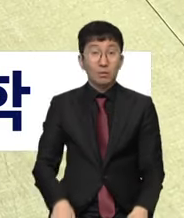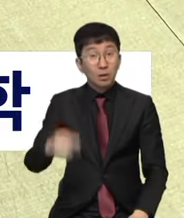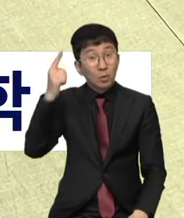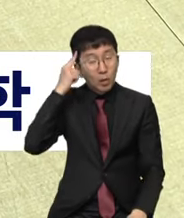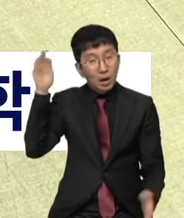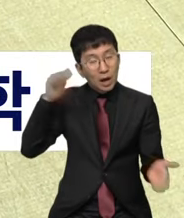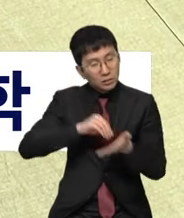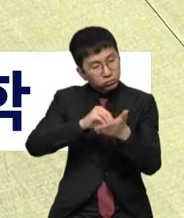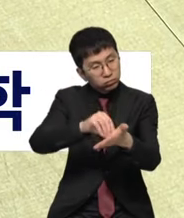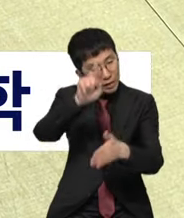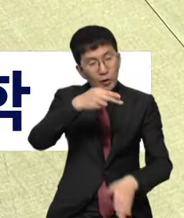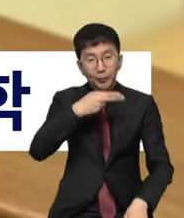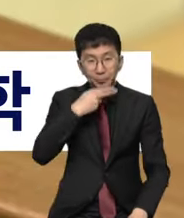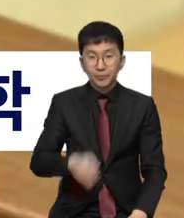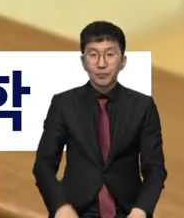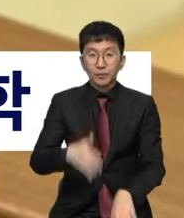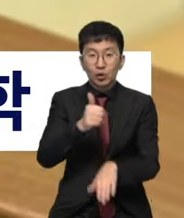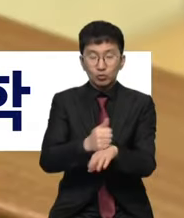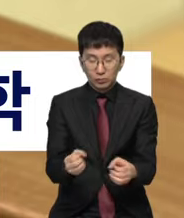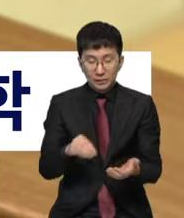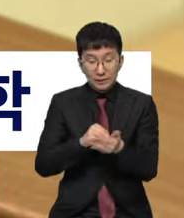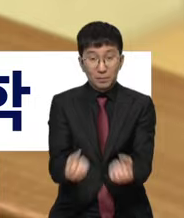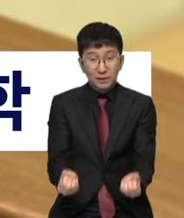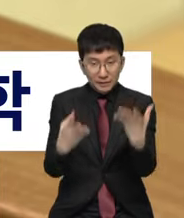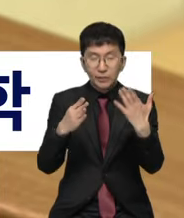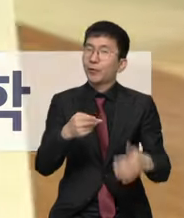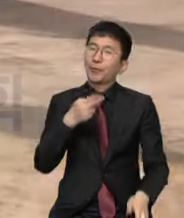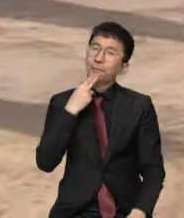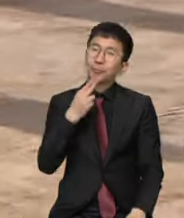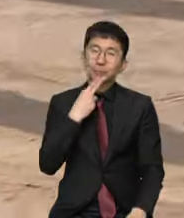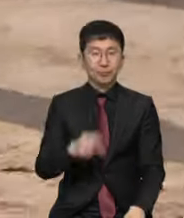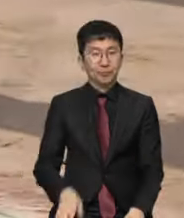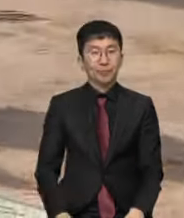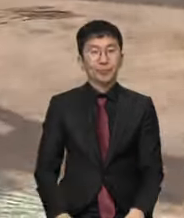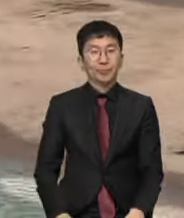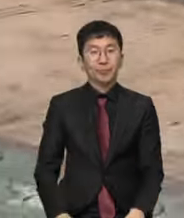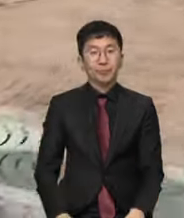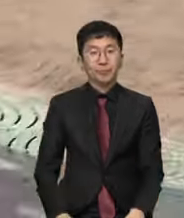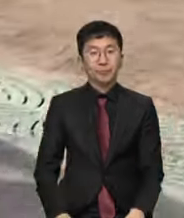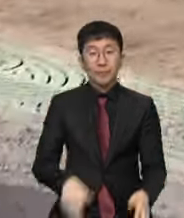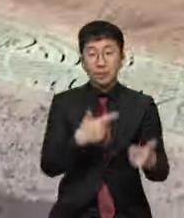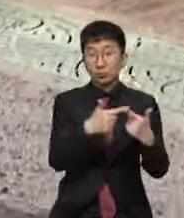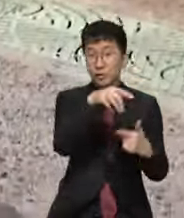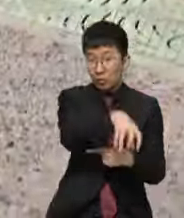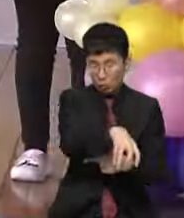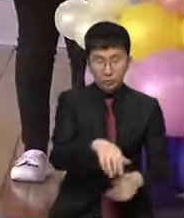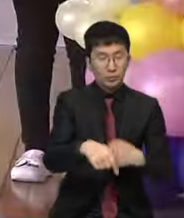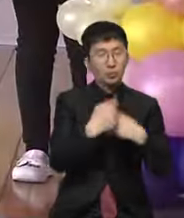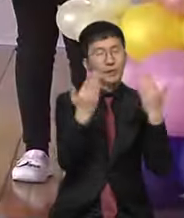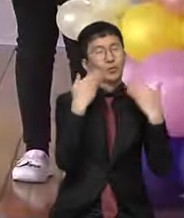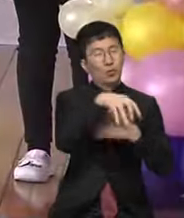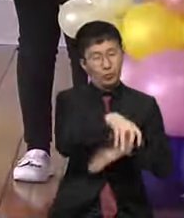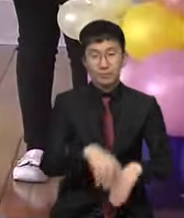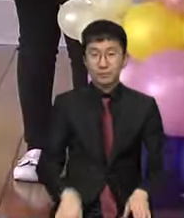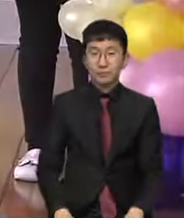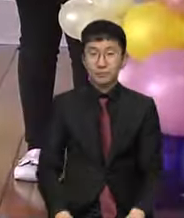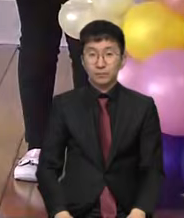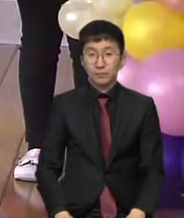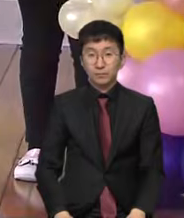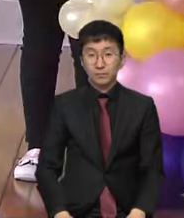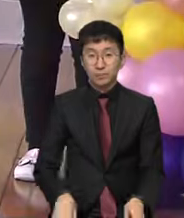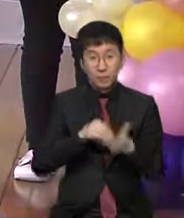개교 60년 만에 처음으로 입학식 없이 새학기를 맞았습니다. 부산 외곽의 한 초등학교. 이 학교는